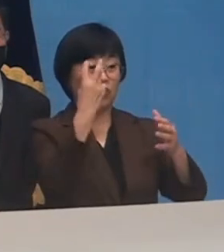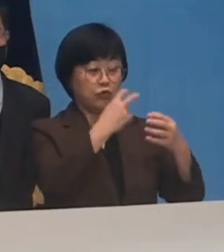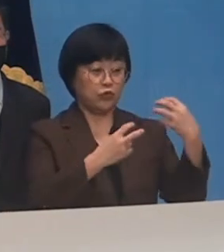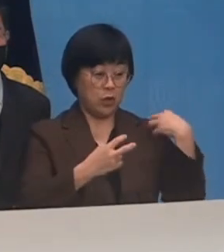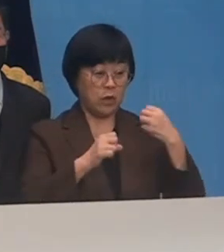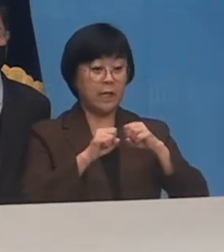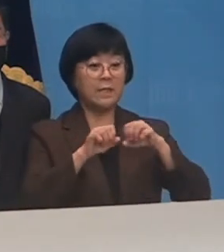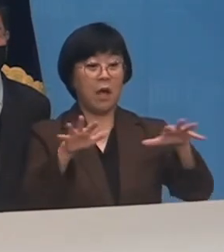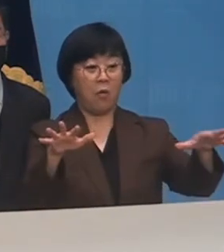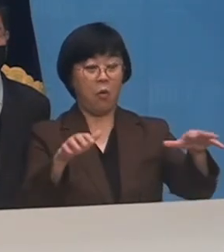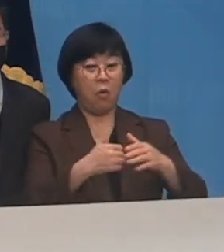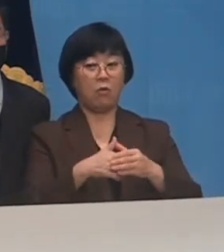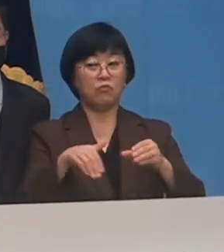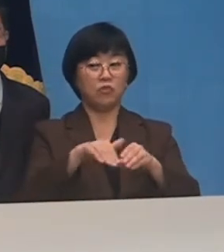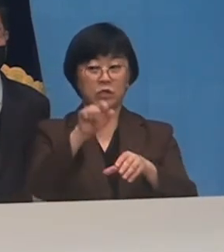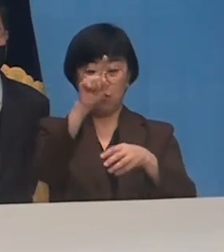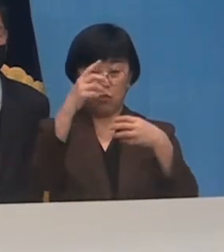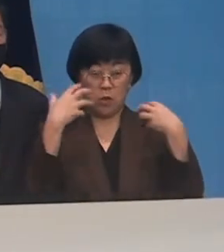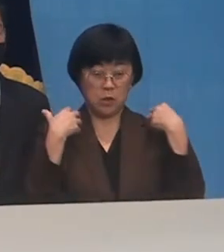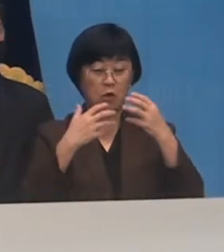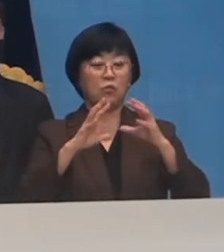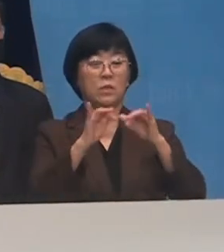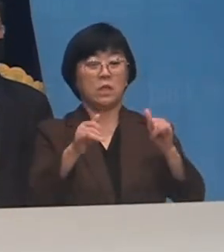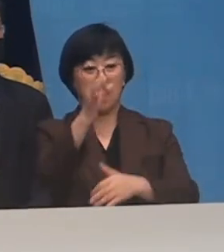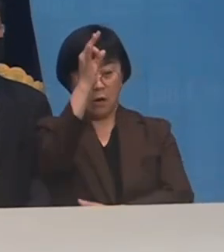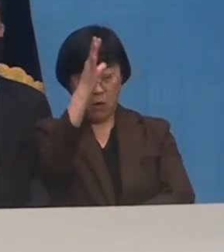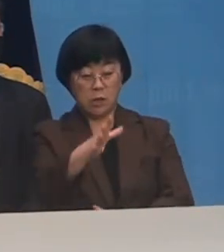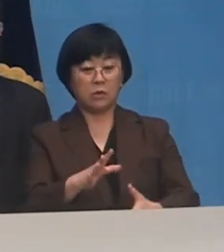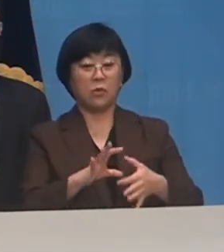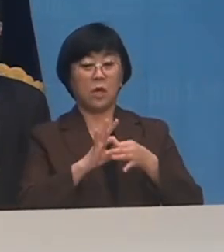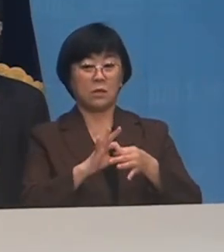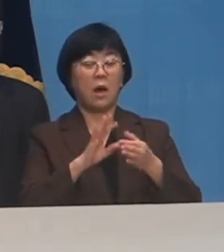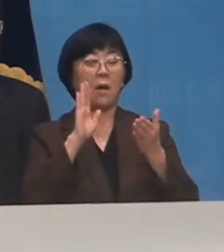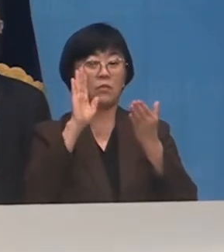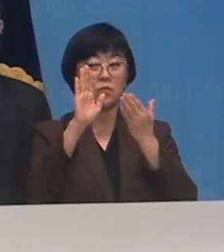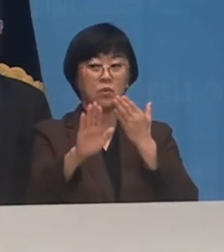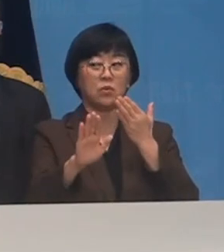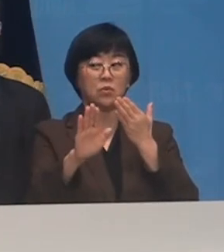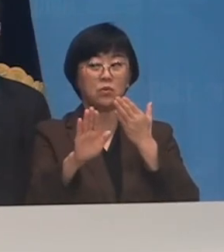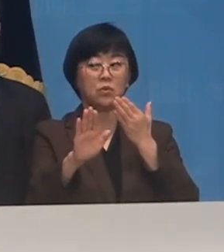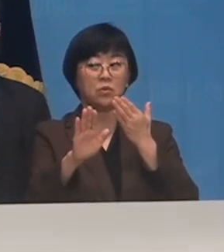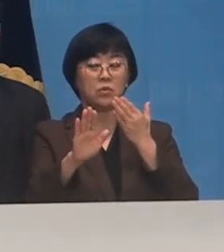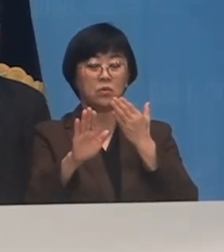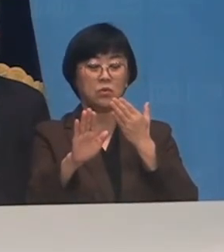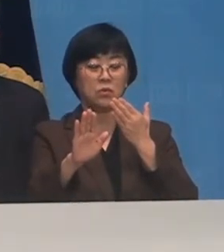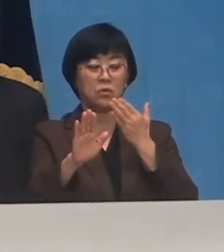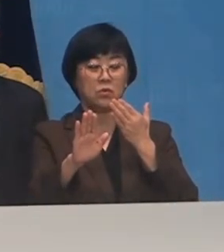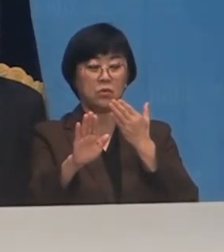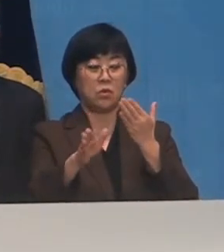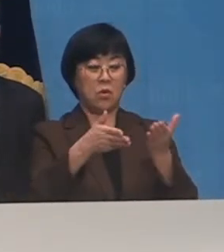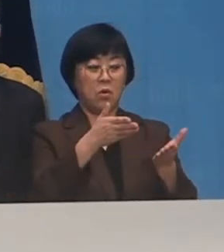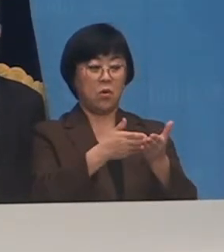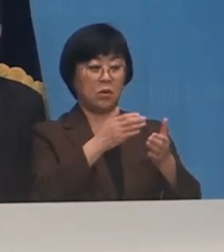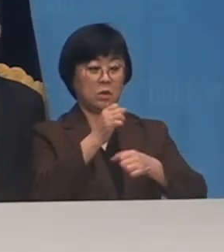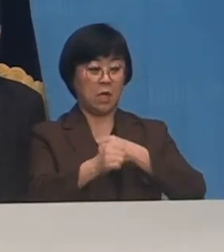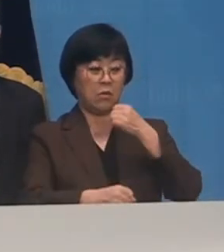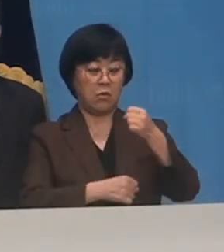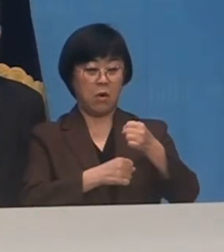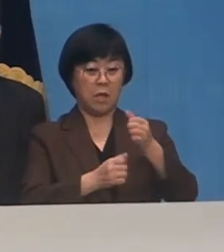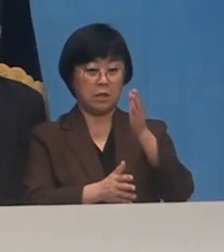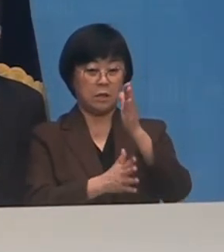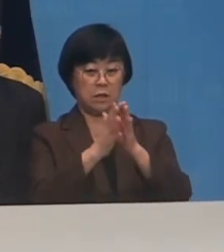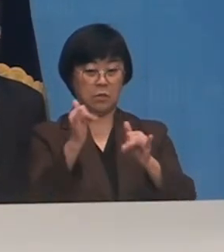즉각 해체하고 문재인 정권은 대국민 사과를 통해서 앞으로 언론 자유와 시민의